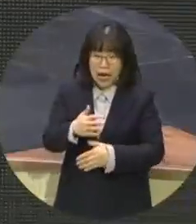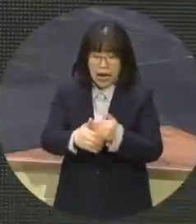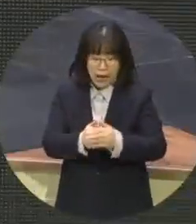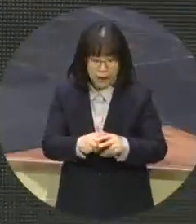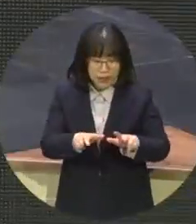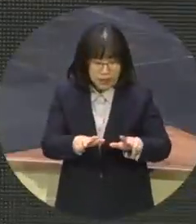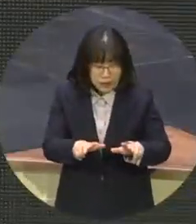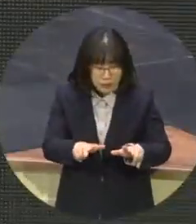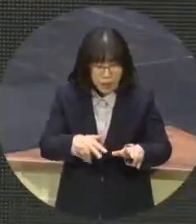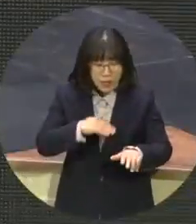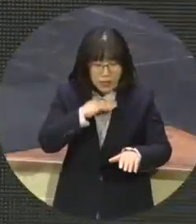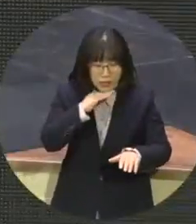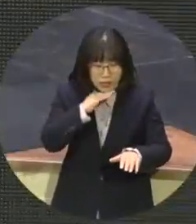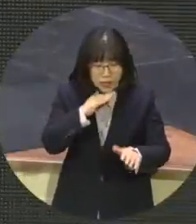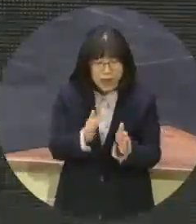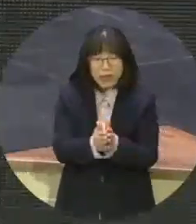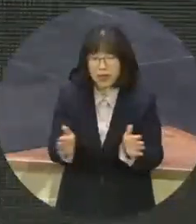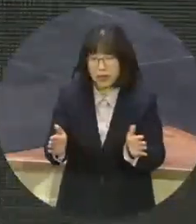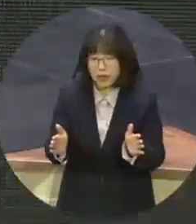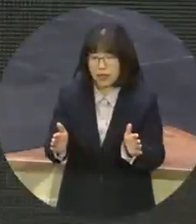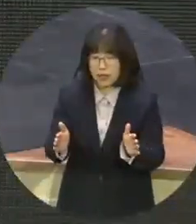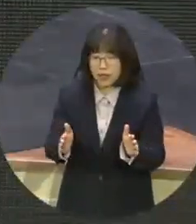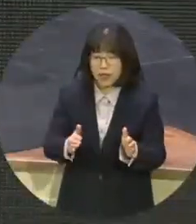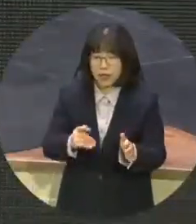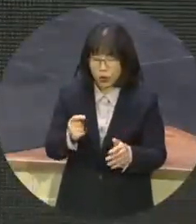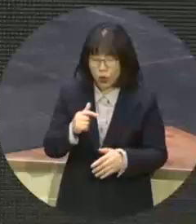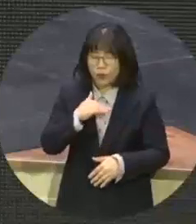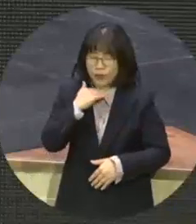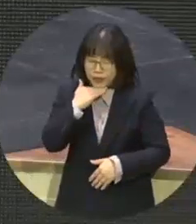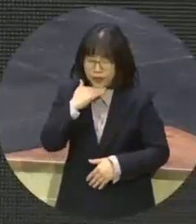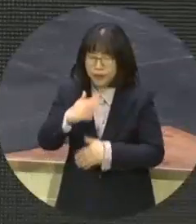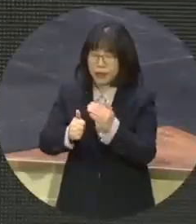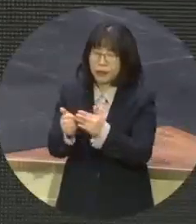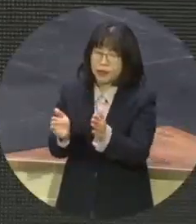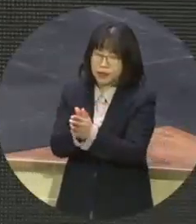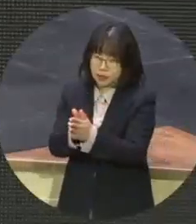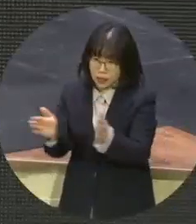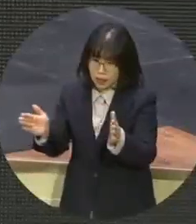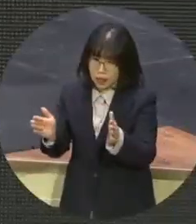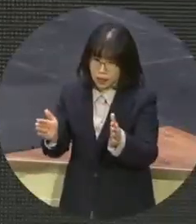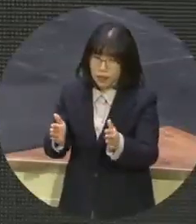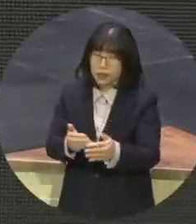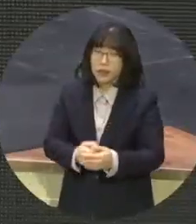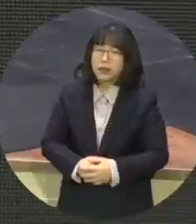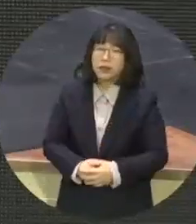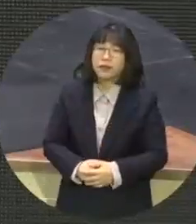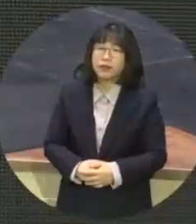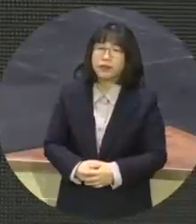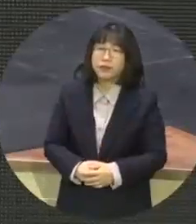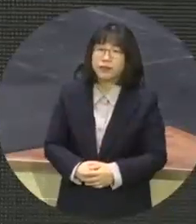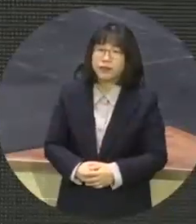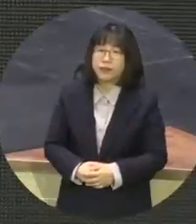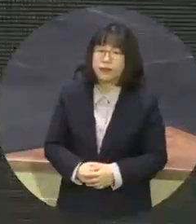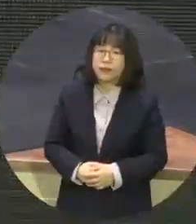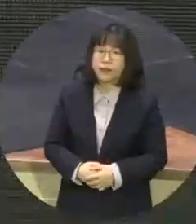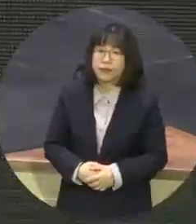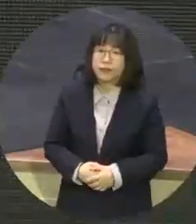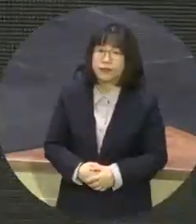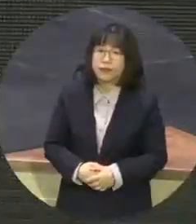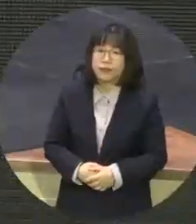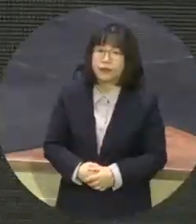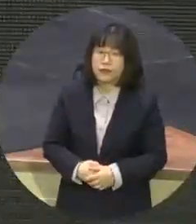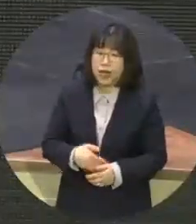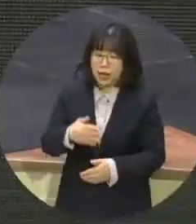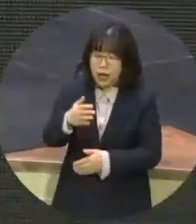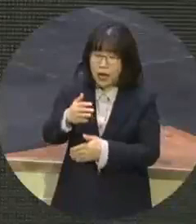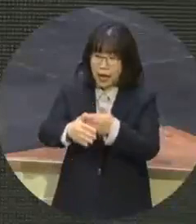했어요. 하나님 시간표를 기다릴 수 있는 이런 여러분이 믿음이 있어야 돼요. 자, 하나님께서